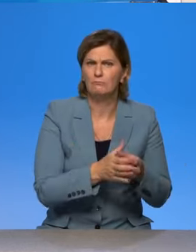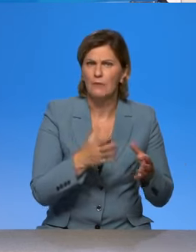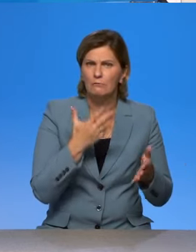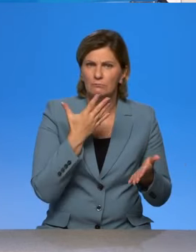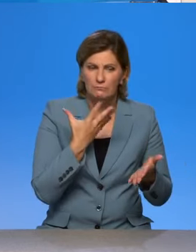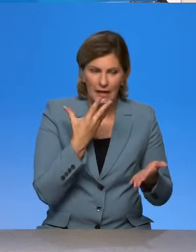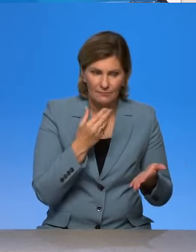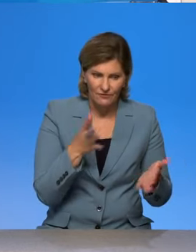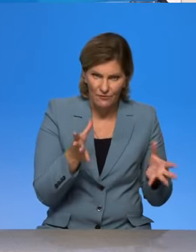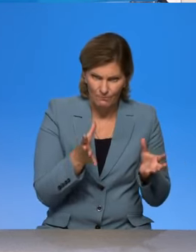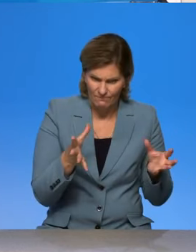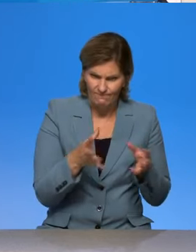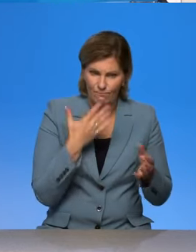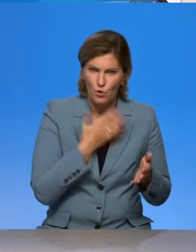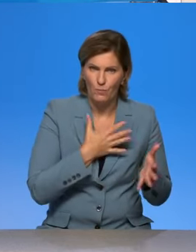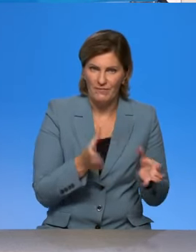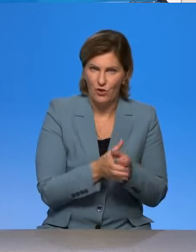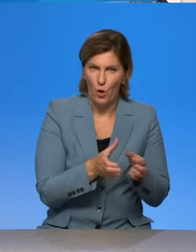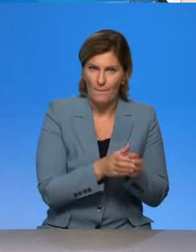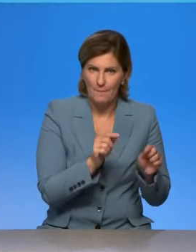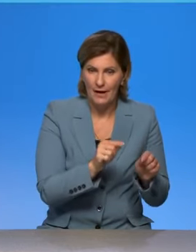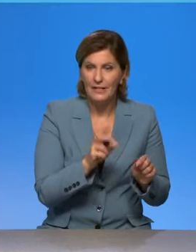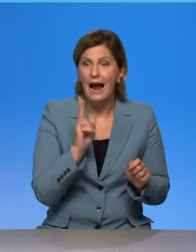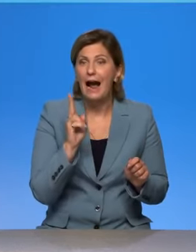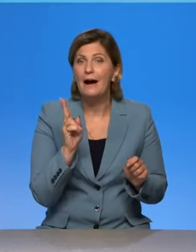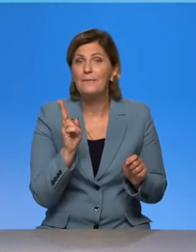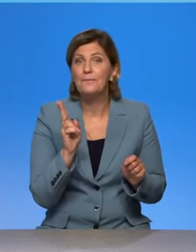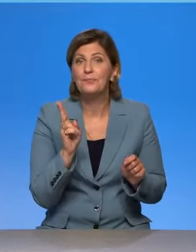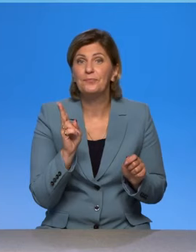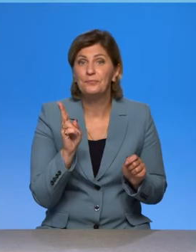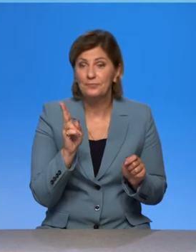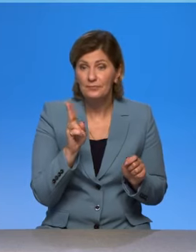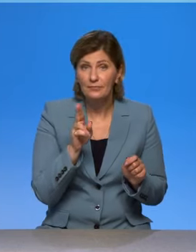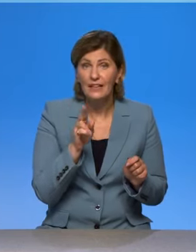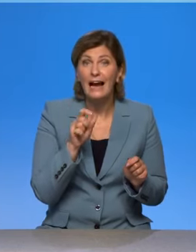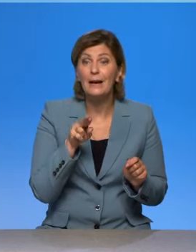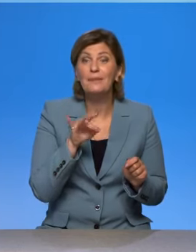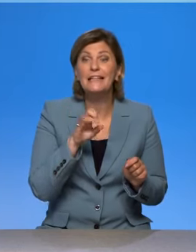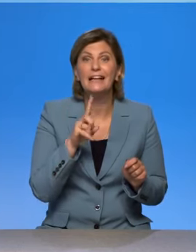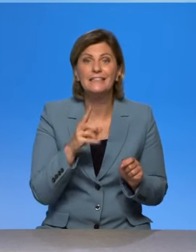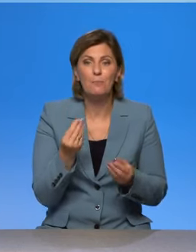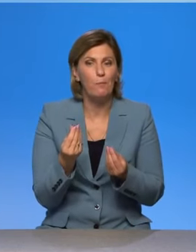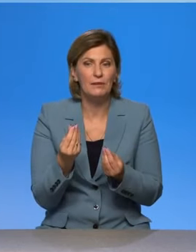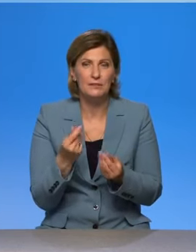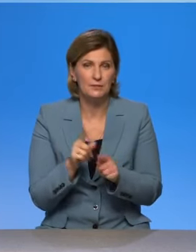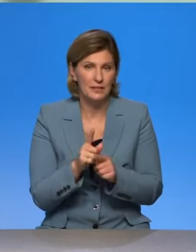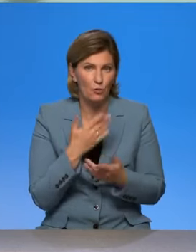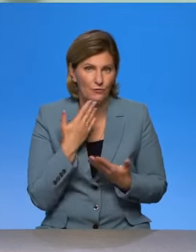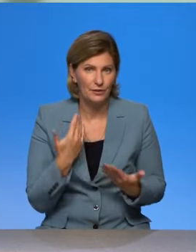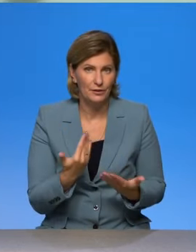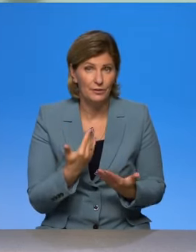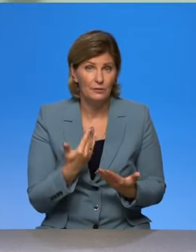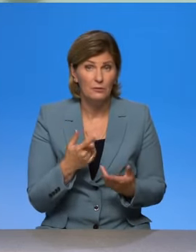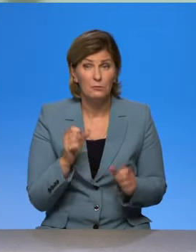доверию, соответственно. Капитализм с ничего личного, только бизнес, не предполагает такого уровня доверия. В принципе, можно